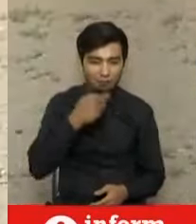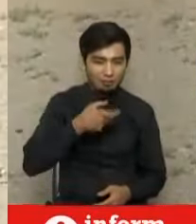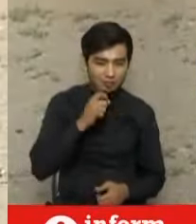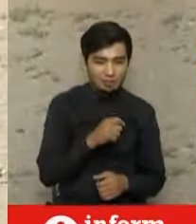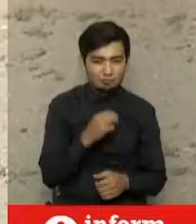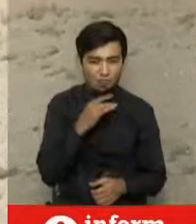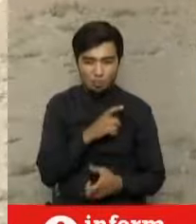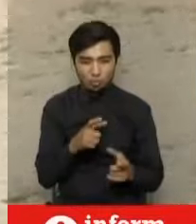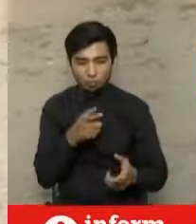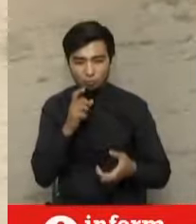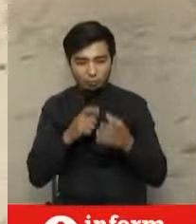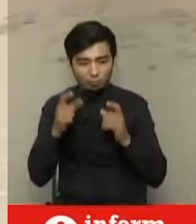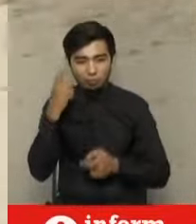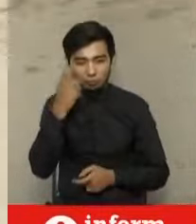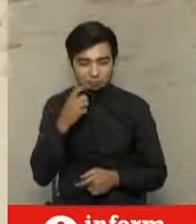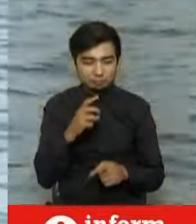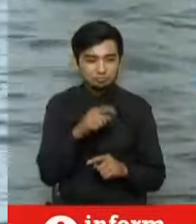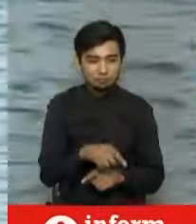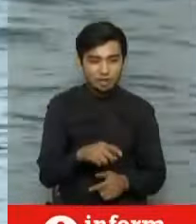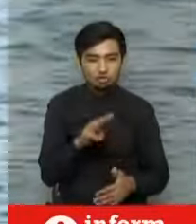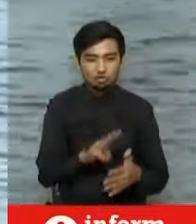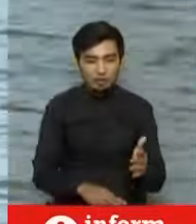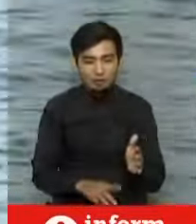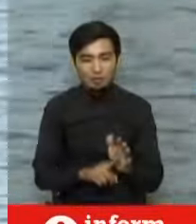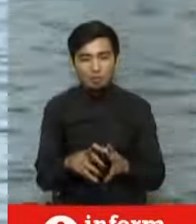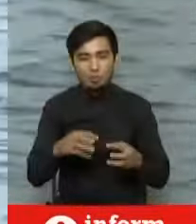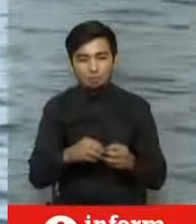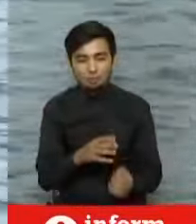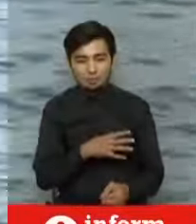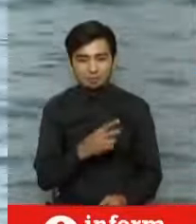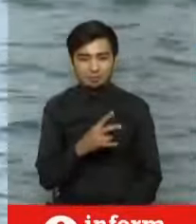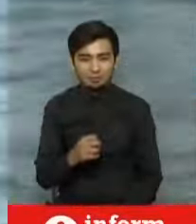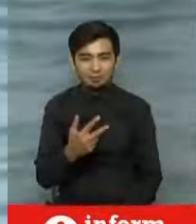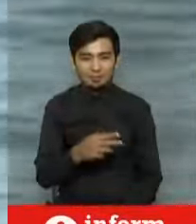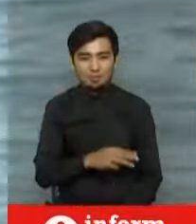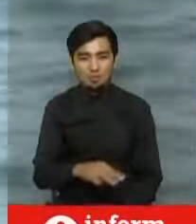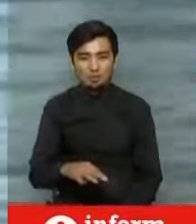по-прежнему много. С начала сезона таких граждан оштрафовали в общей сложности уже на 3 миллиона